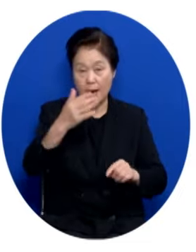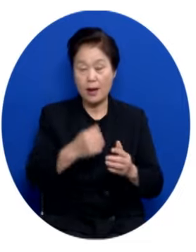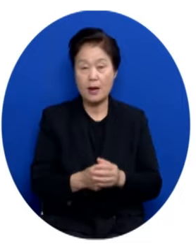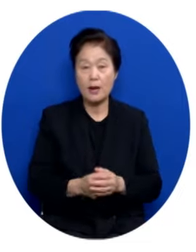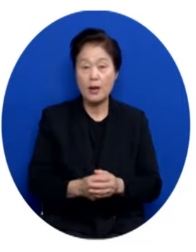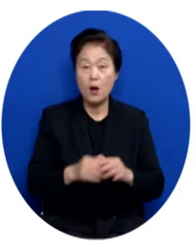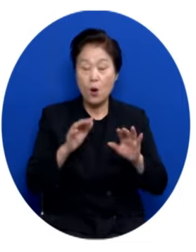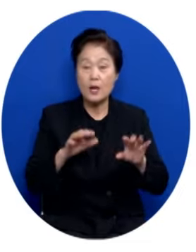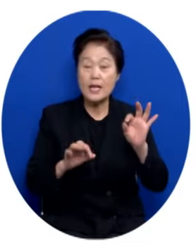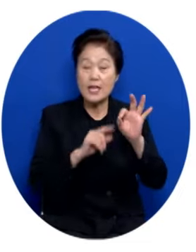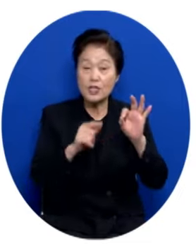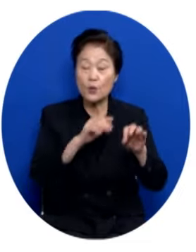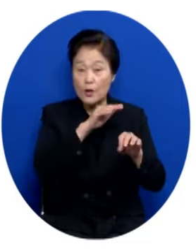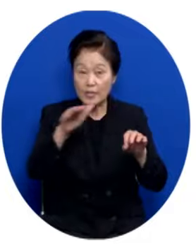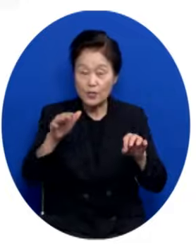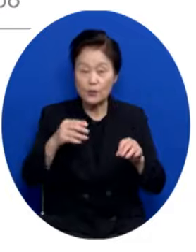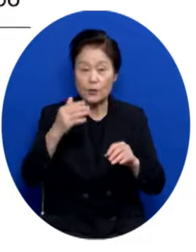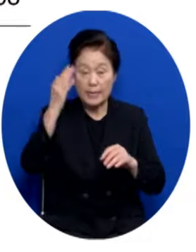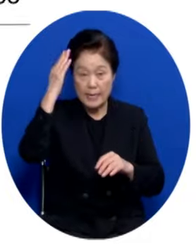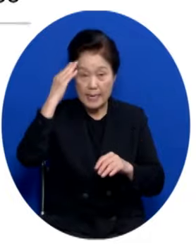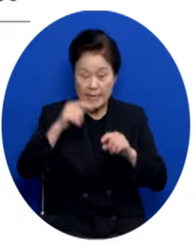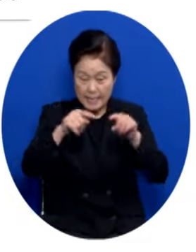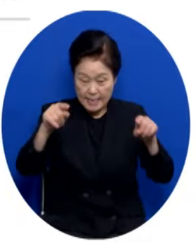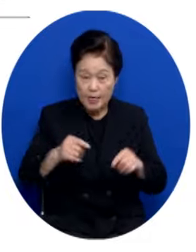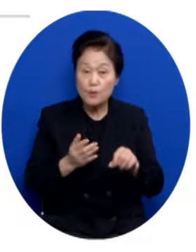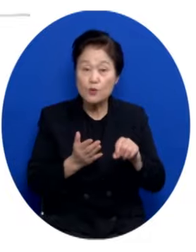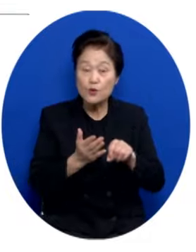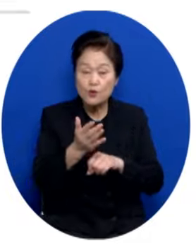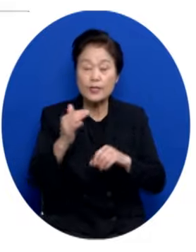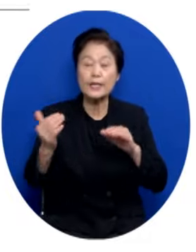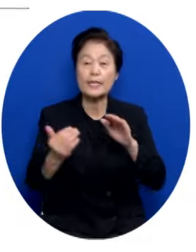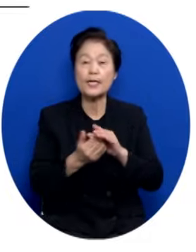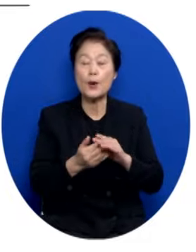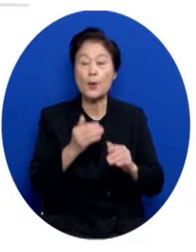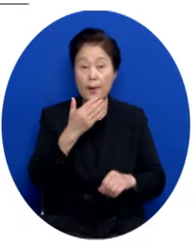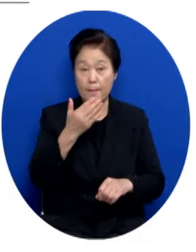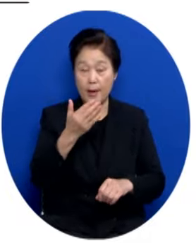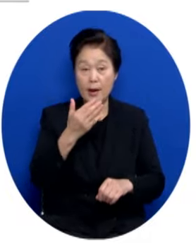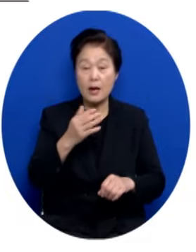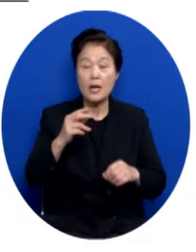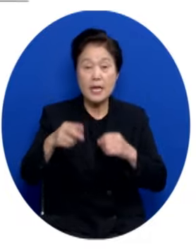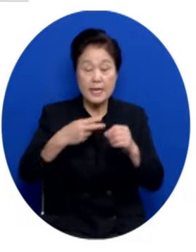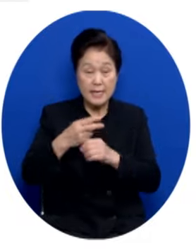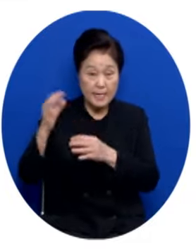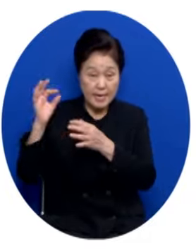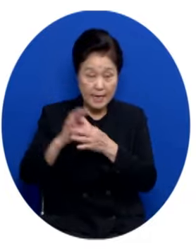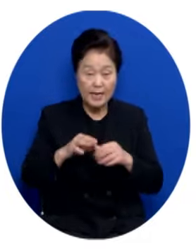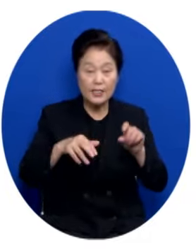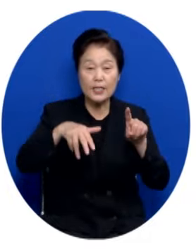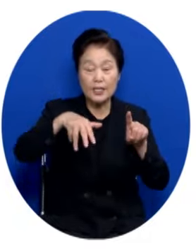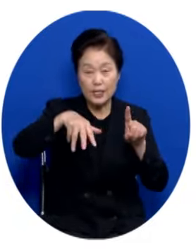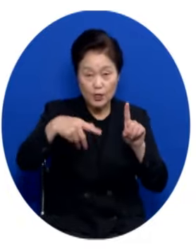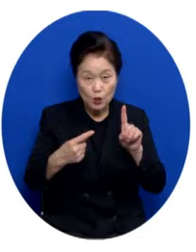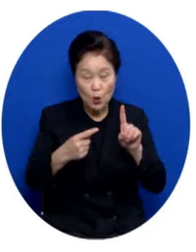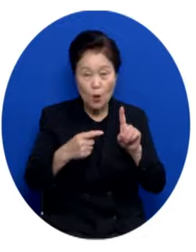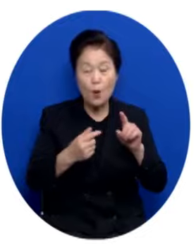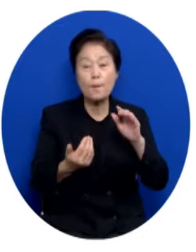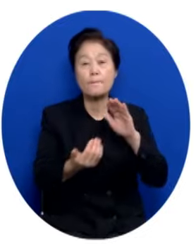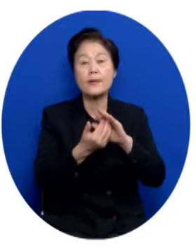해양수산부는 올해 10월 기준 김 수출액이 역대 최고 수출 기록을 경신하면서 2년 연속 1조 원을 달성했다고